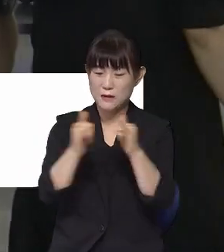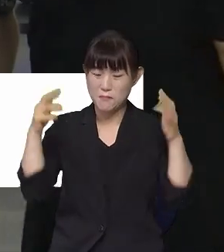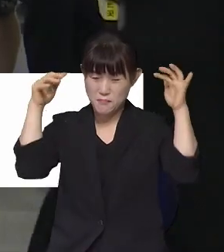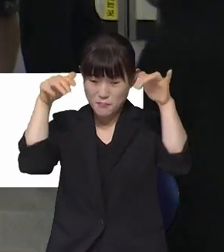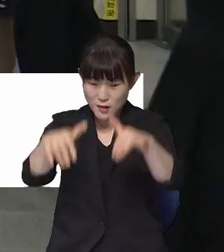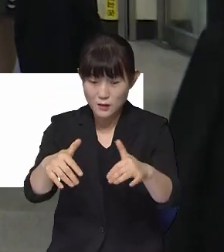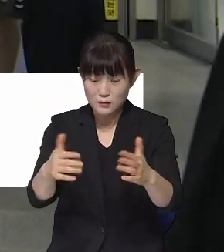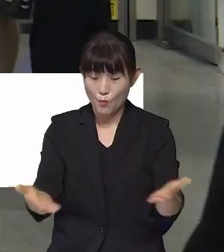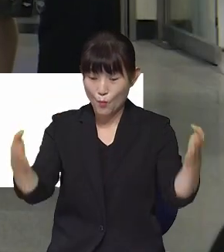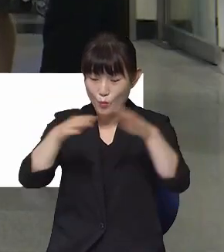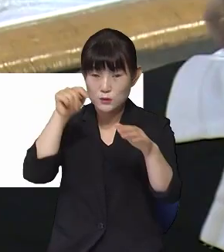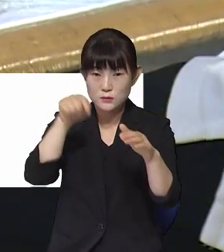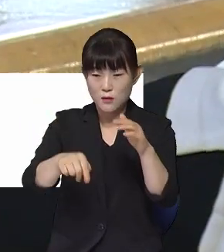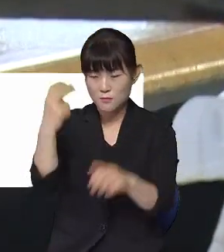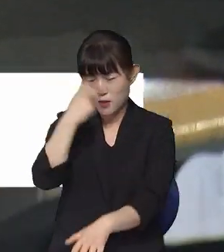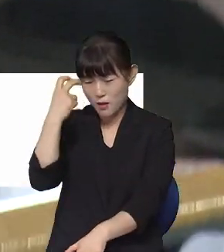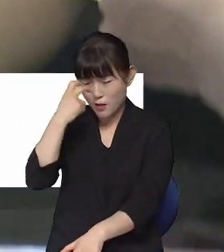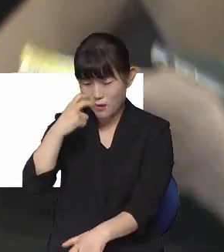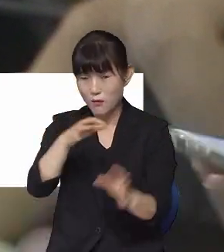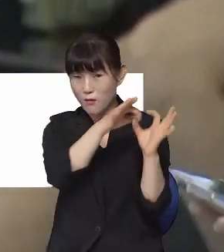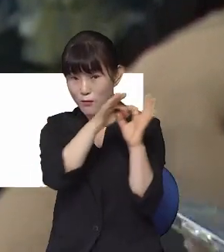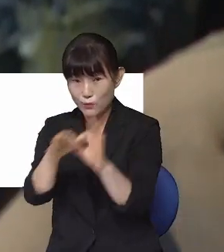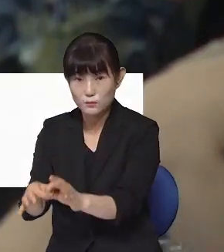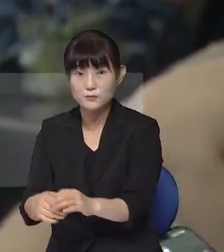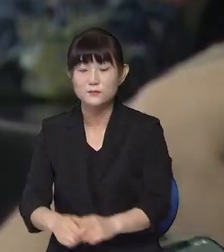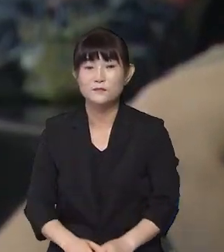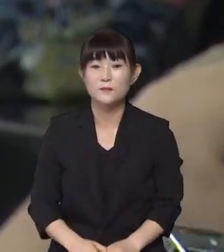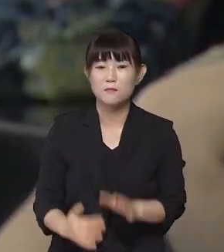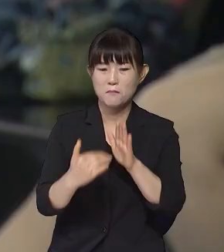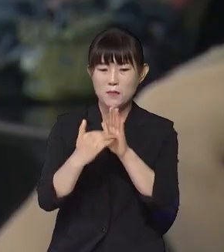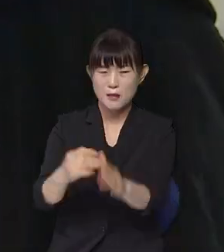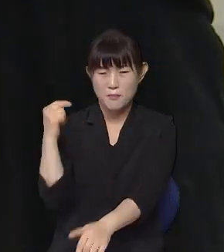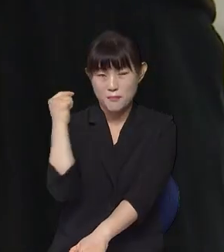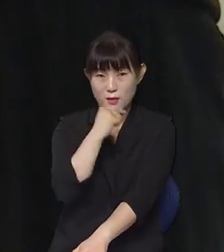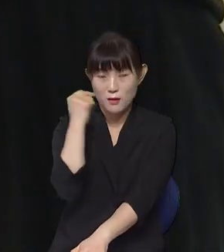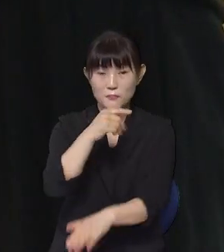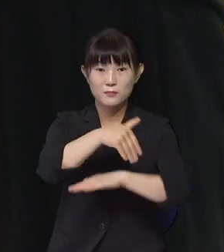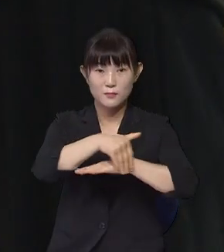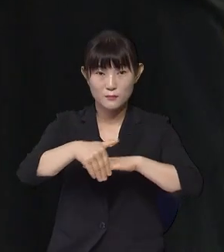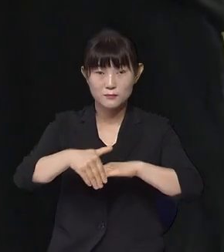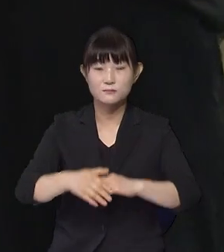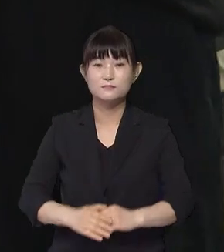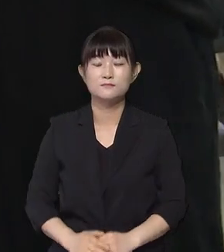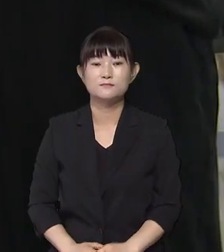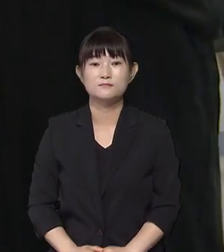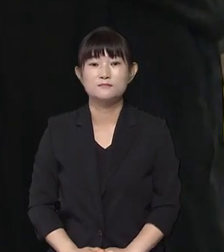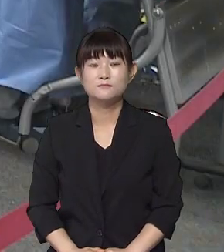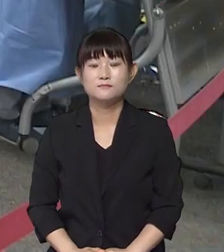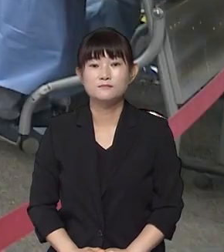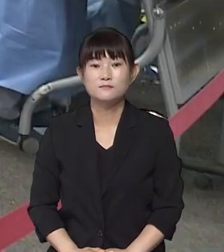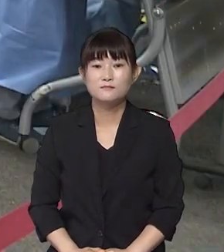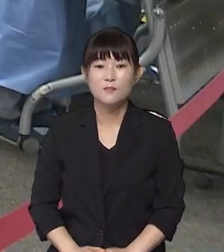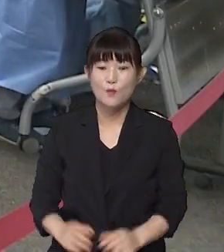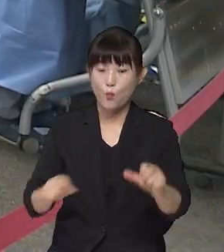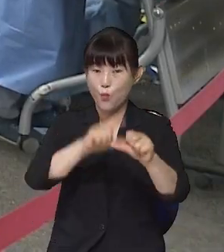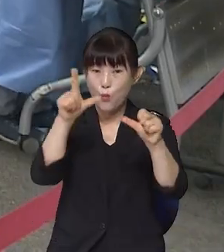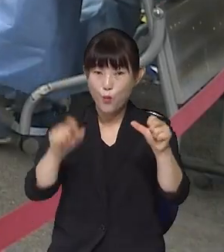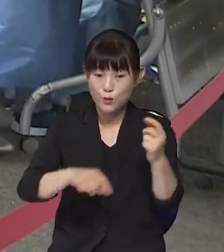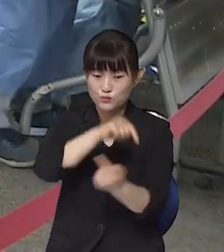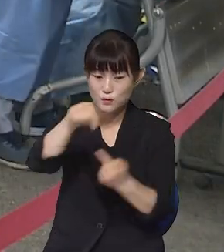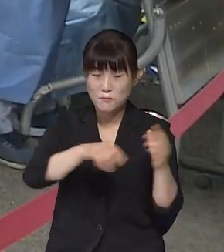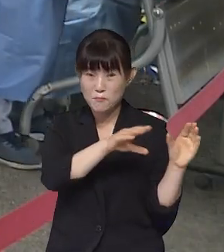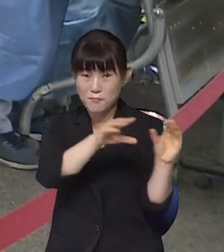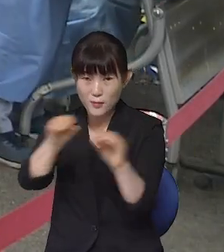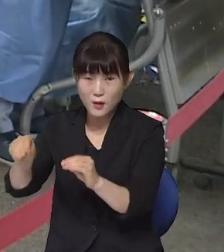시설에 대한 현장 점검도 수시로 진행하는 등 방역 고삐를 바짝 조이고 있습니다 지난 5월 운영